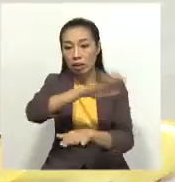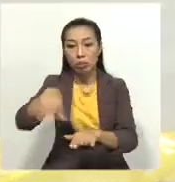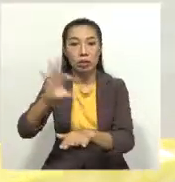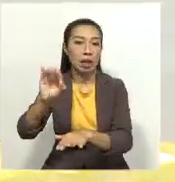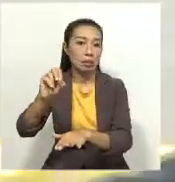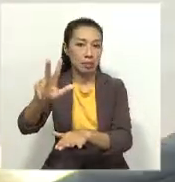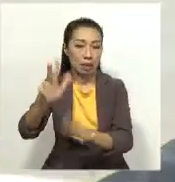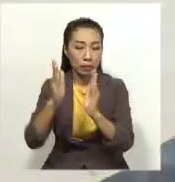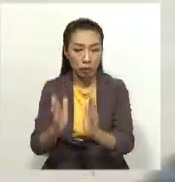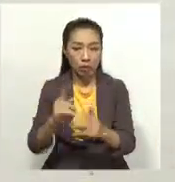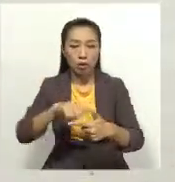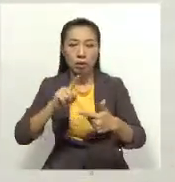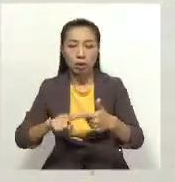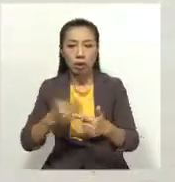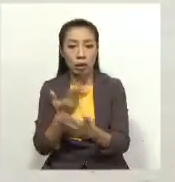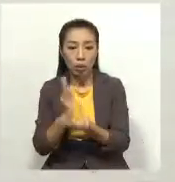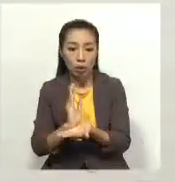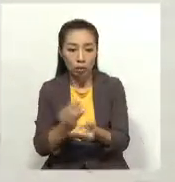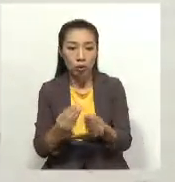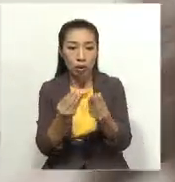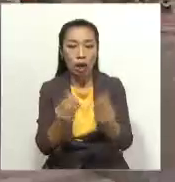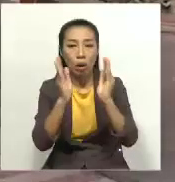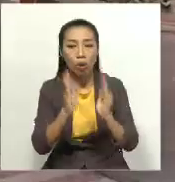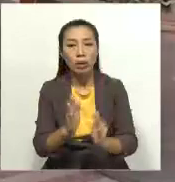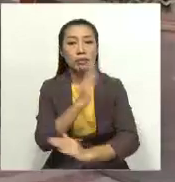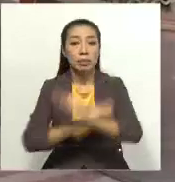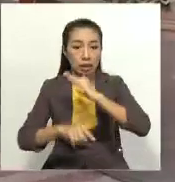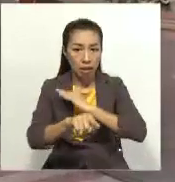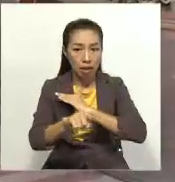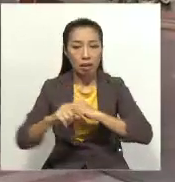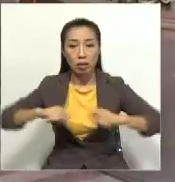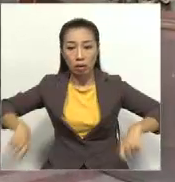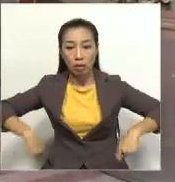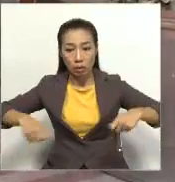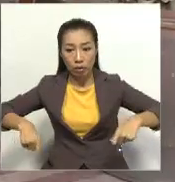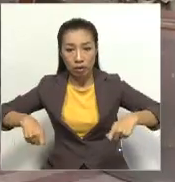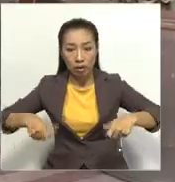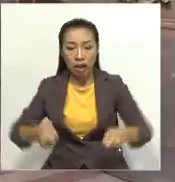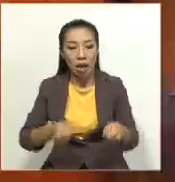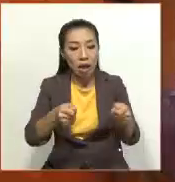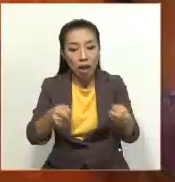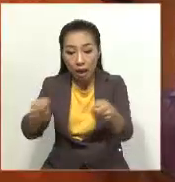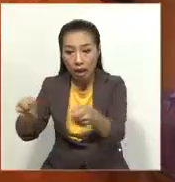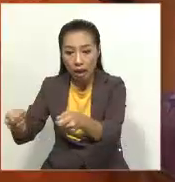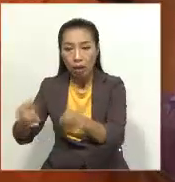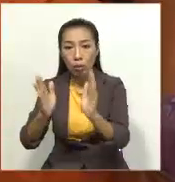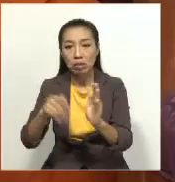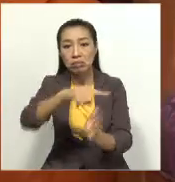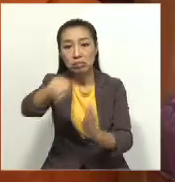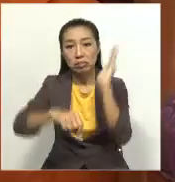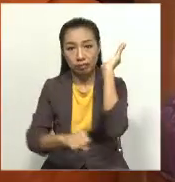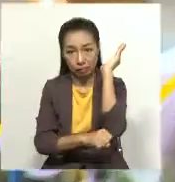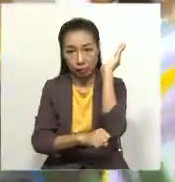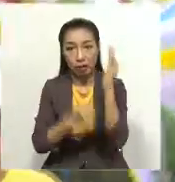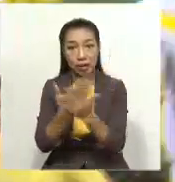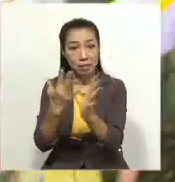ทุนนะครับและยังมีทุนสงเคราะห์ผู้ทุพพลภาพด้วยนะครับพร้อมกับมีการมอบรถนั่งผู้พิการให้กับผู้ขาดแคลนทุนทรัพย์ด้วยนะครับ